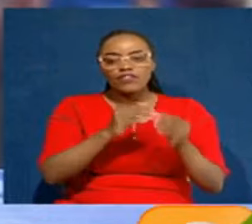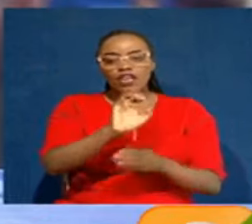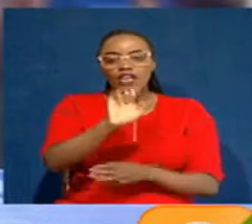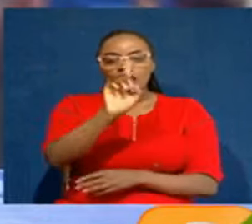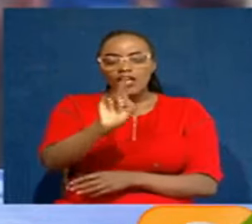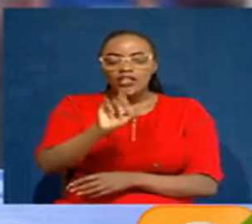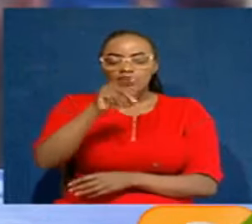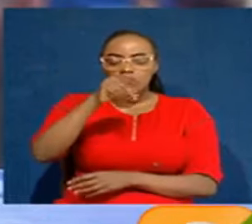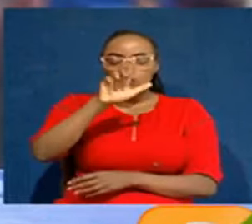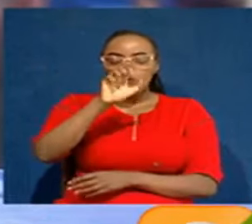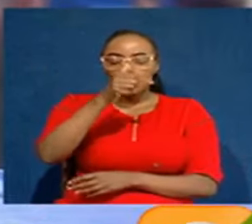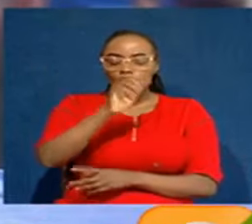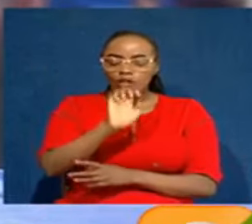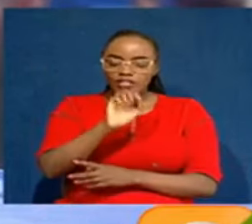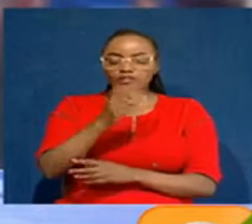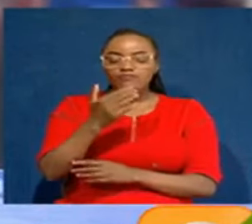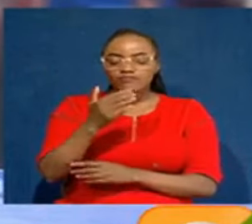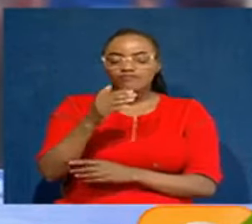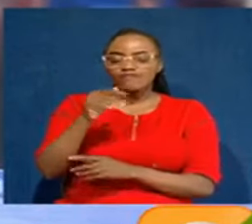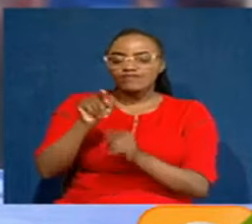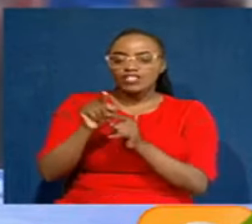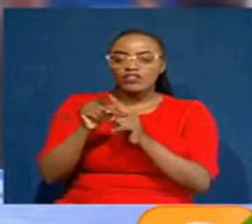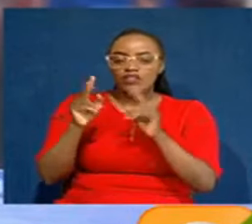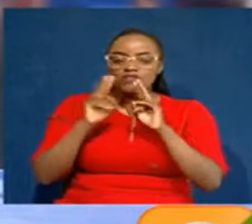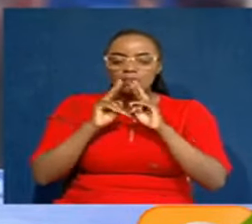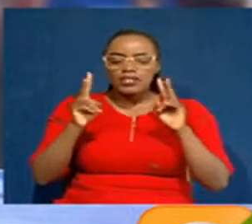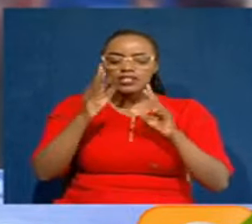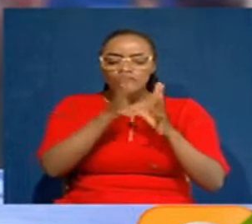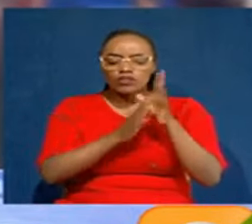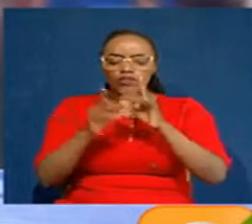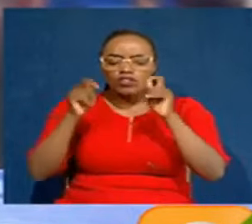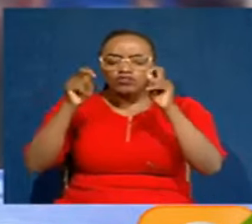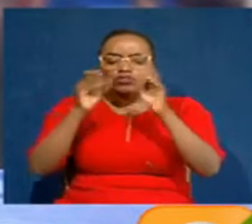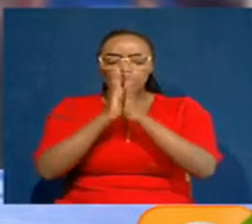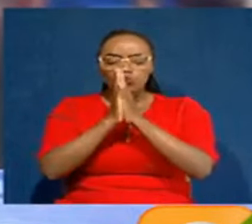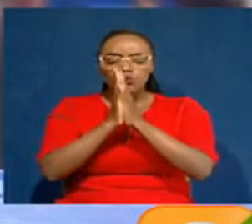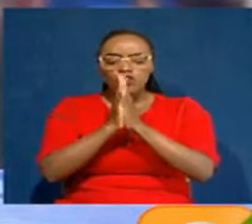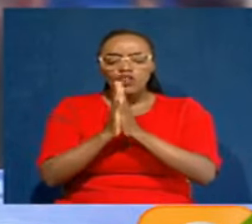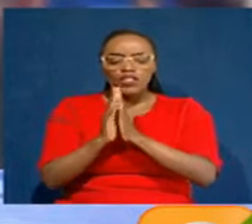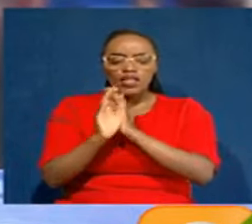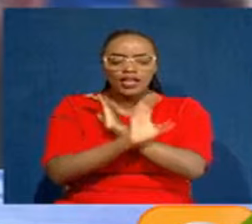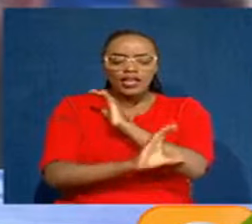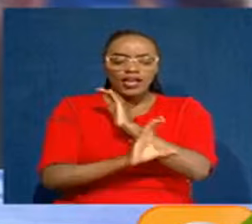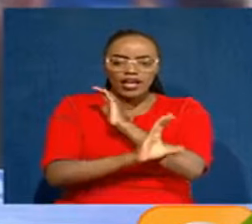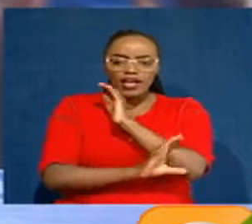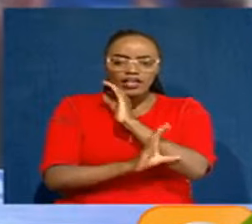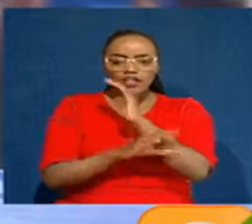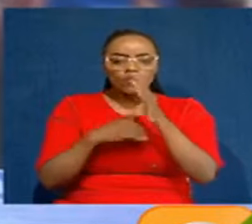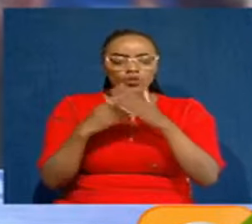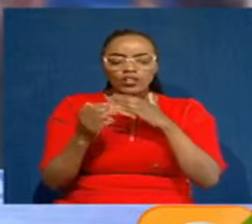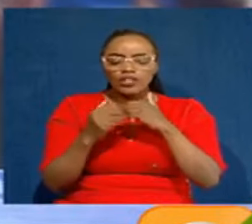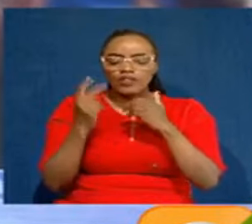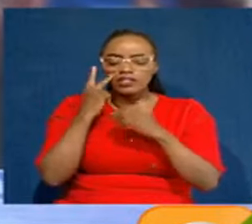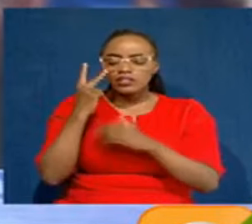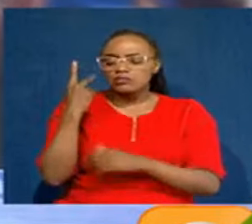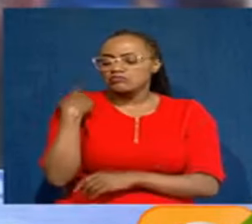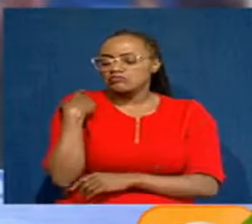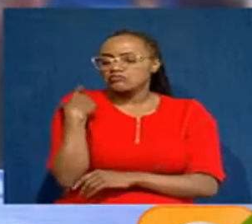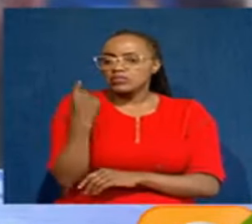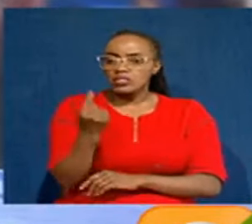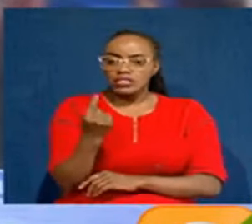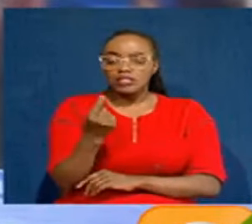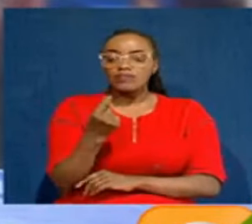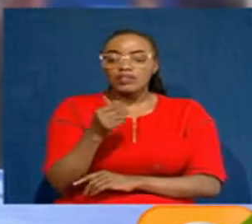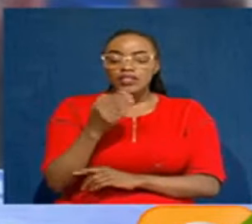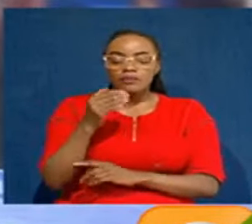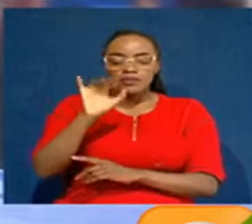Worship Center wameandaa maandamano ya amani jijini Nairobi kuombea taifa dhidi ya matukio yaliyoshuhudiwa hivi majuzi.